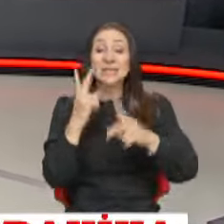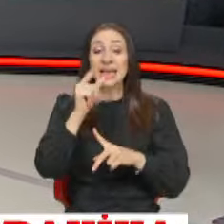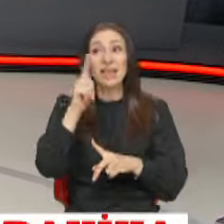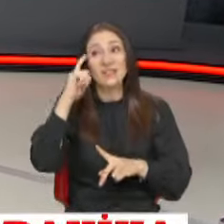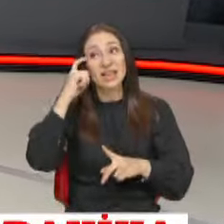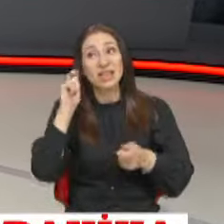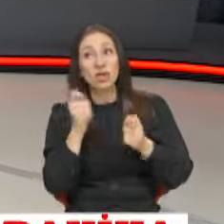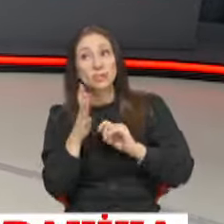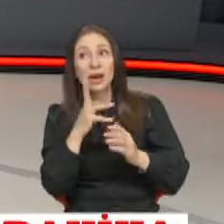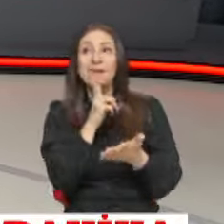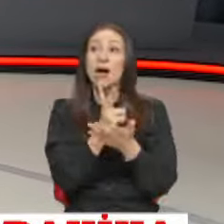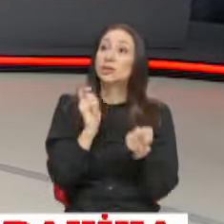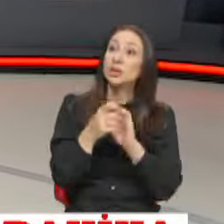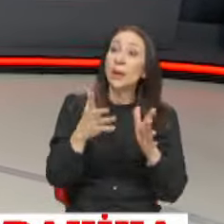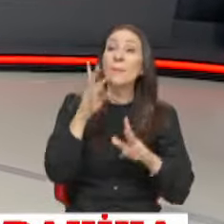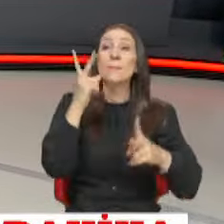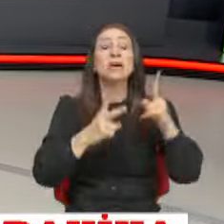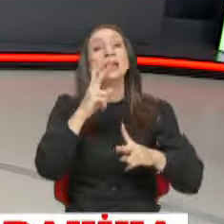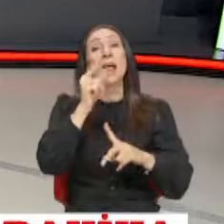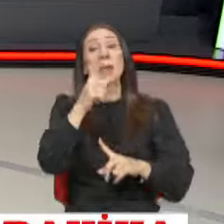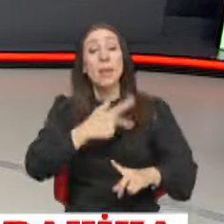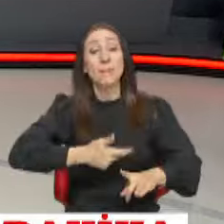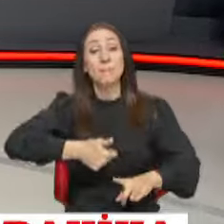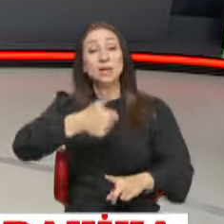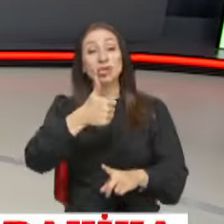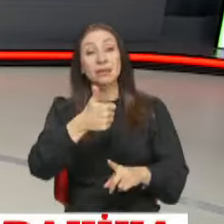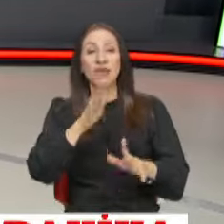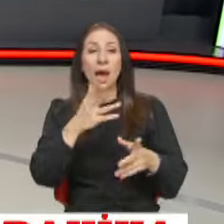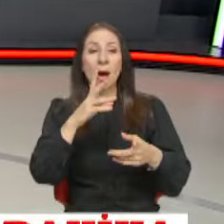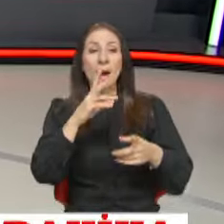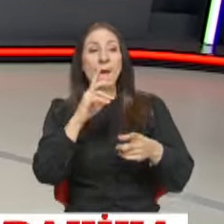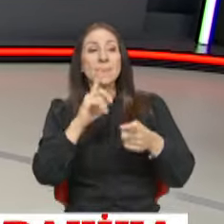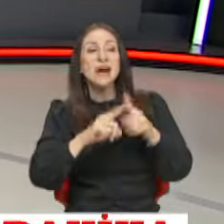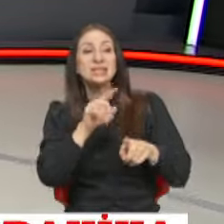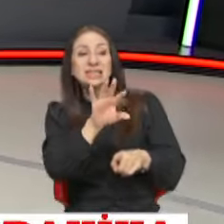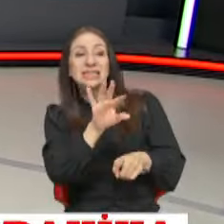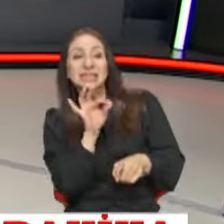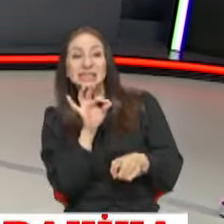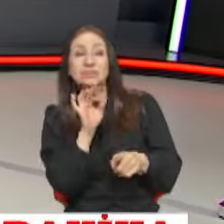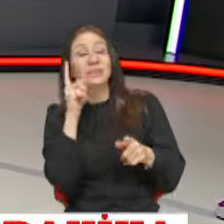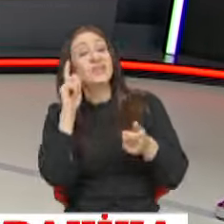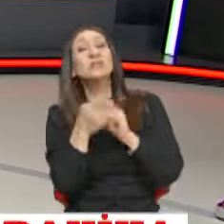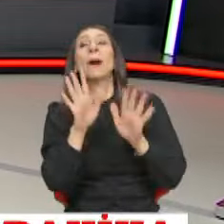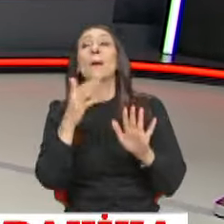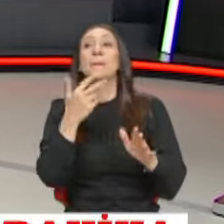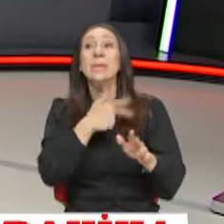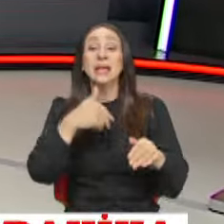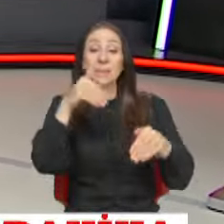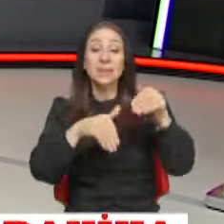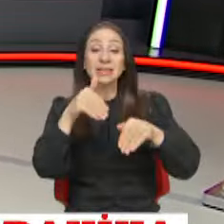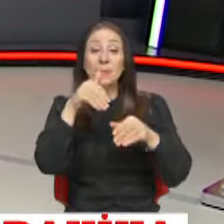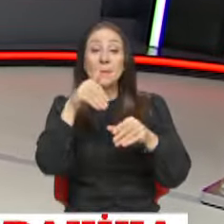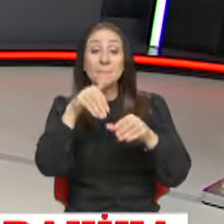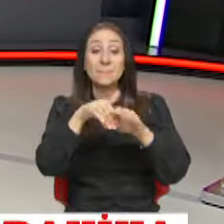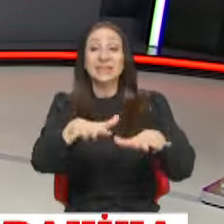fikirlerini değiştirebilir kararlarını değiştirebilir bazı illerde belediye başkanlığında ya da parti tercihinde fikirler değişmeye bilil ama belediye meclisinde Fikirler